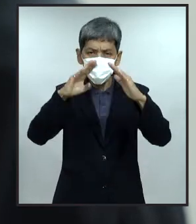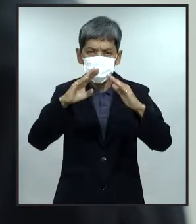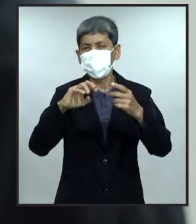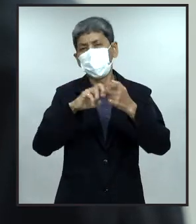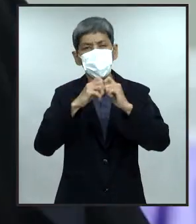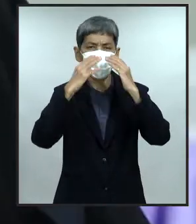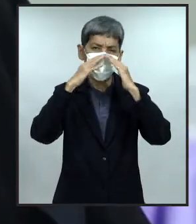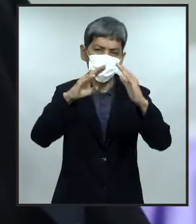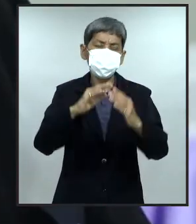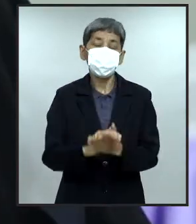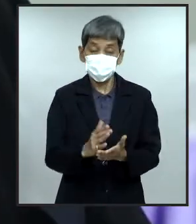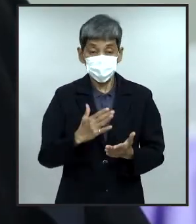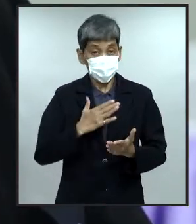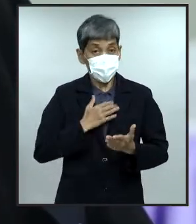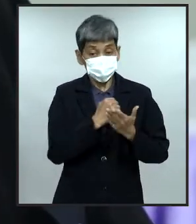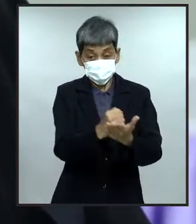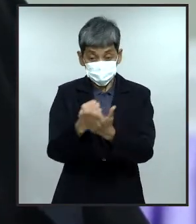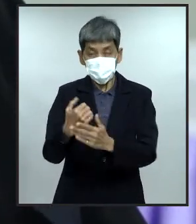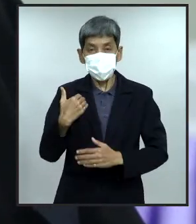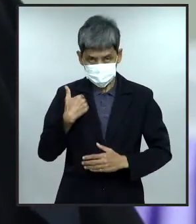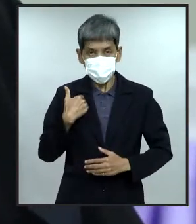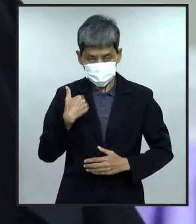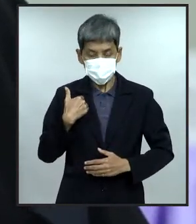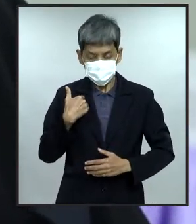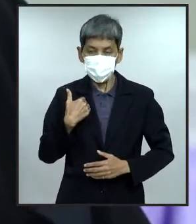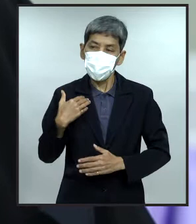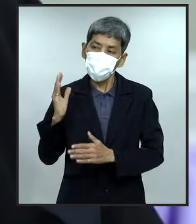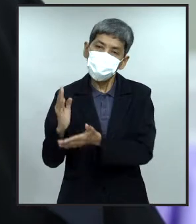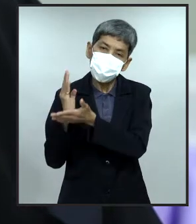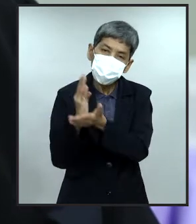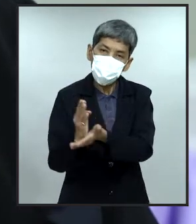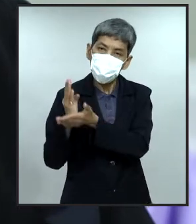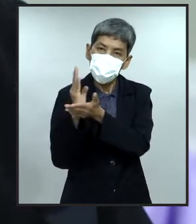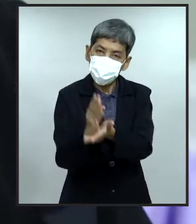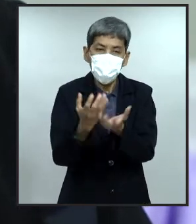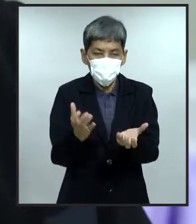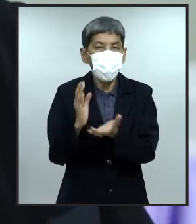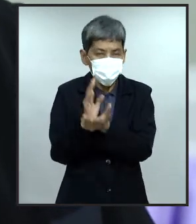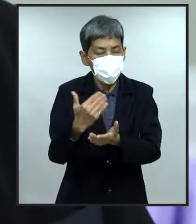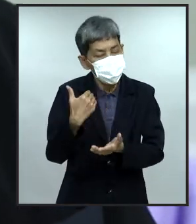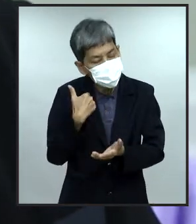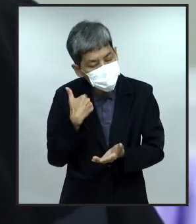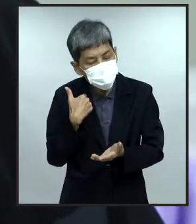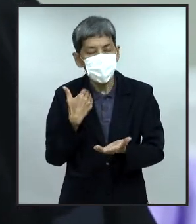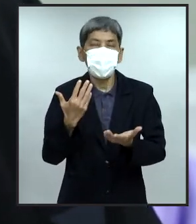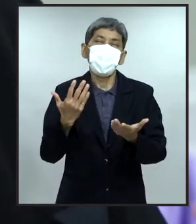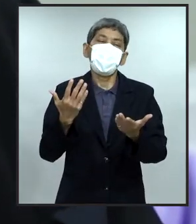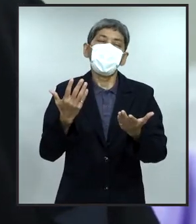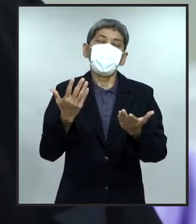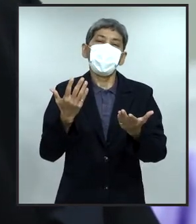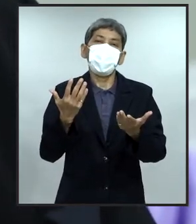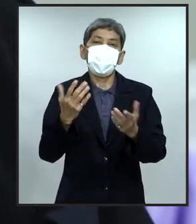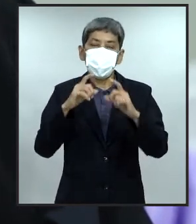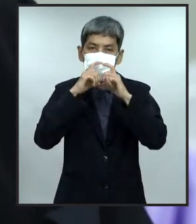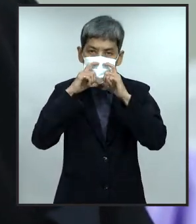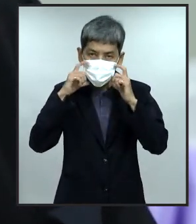คนตาบอด การช่วยเหลือตอนนี้ก็มีคนที่มาบริจาคสิ่งของไม่ว่าจะเป็นหน้